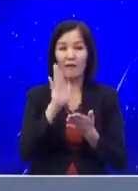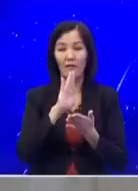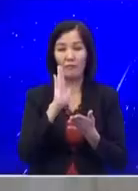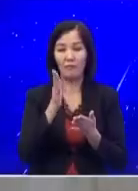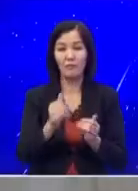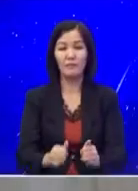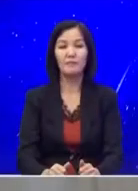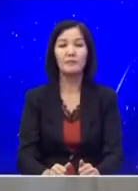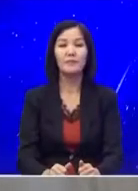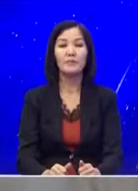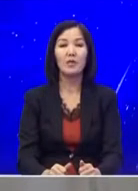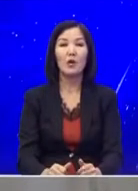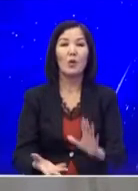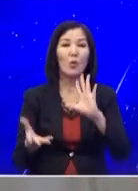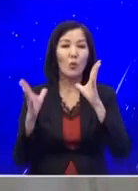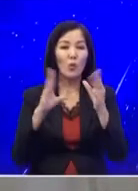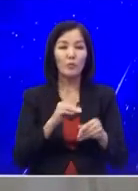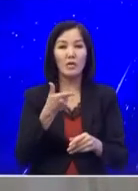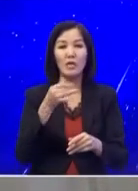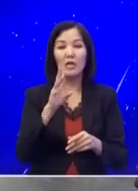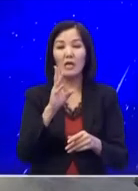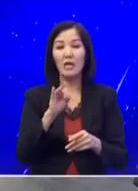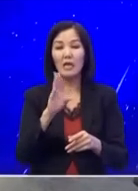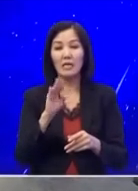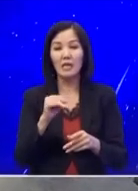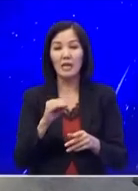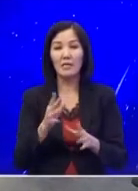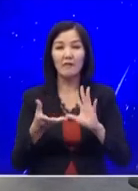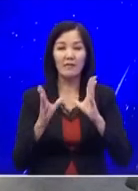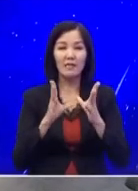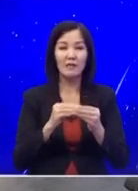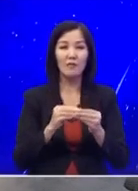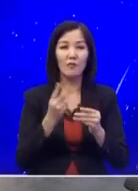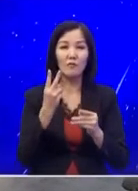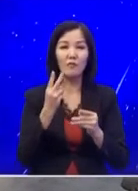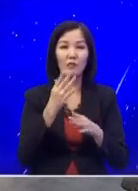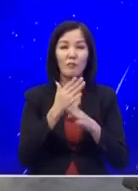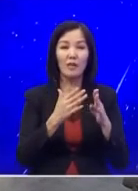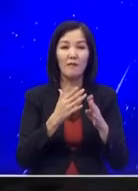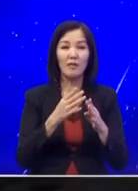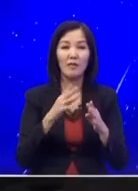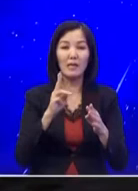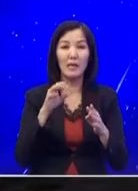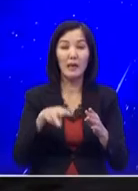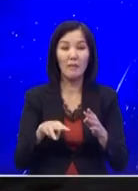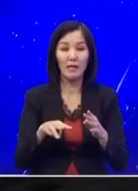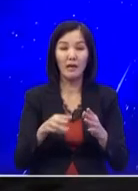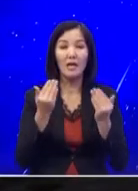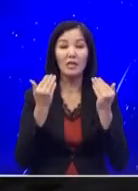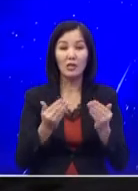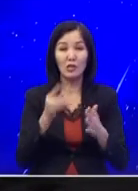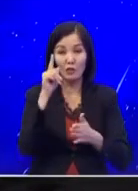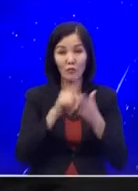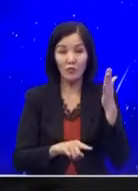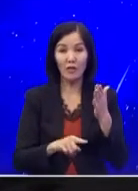систему. Надо сказать, общая площадь гидроизоляции очистных сооружений составляет порядка 2,5 квадратных километров. Специалисты уверены, что